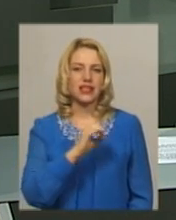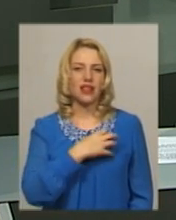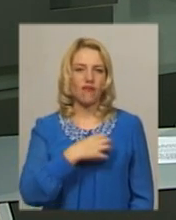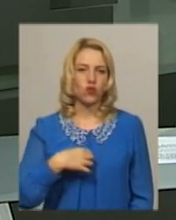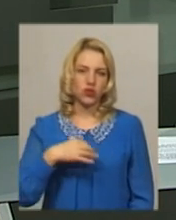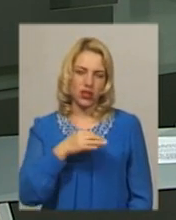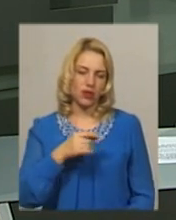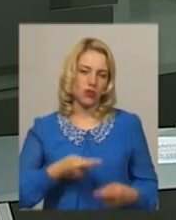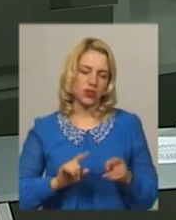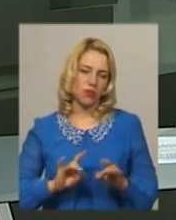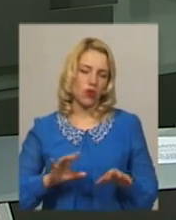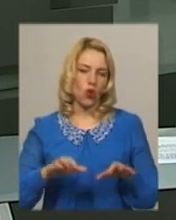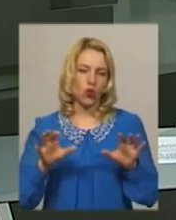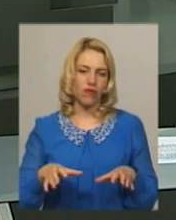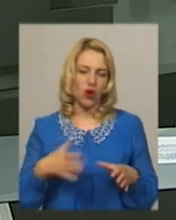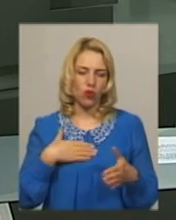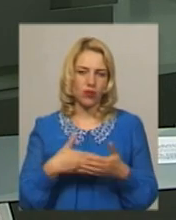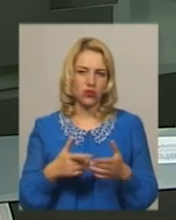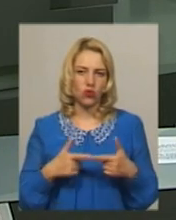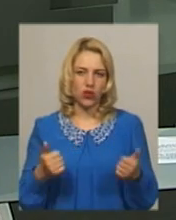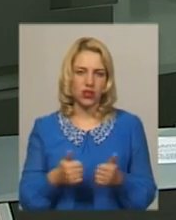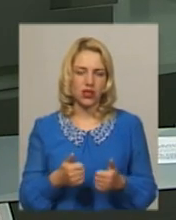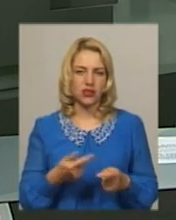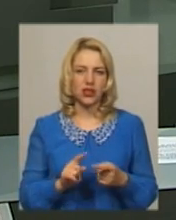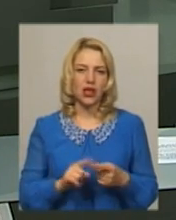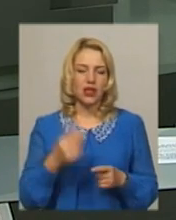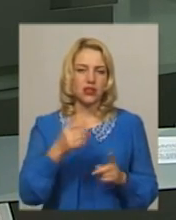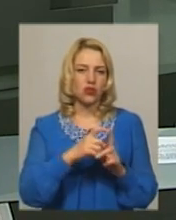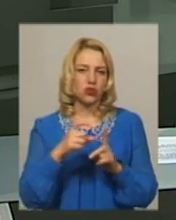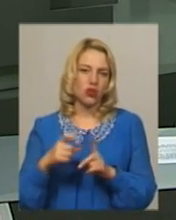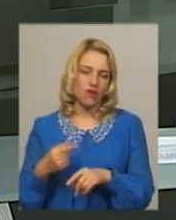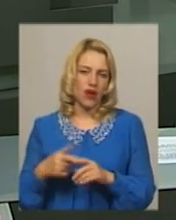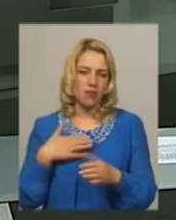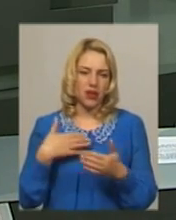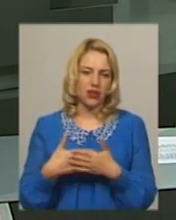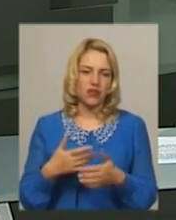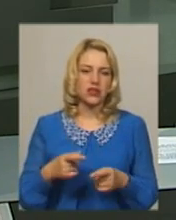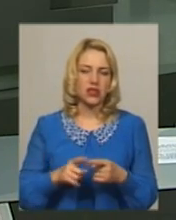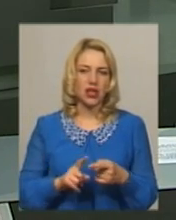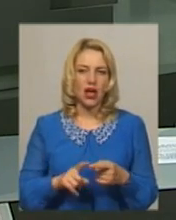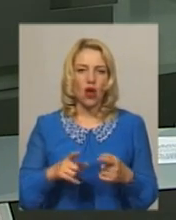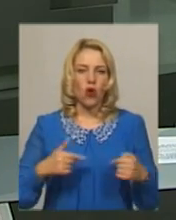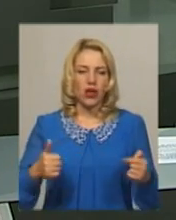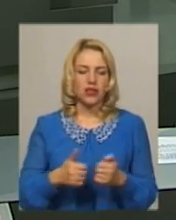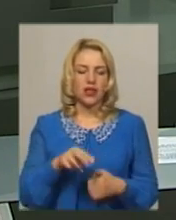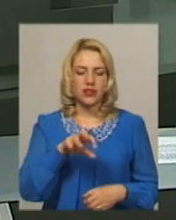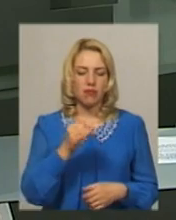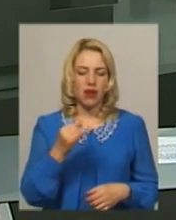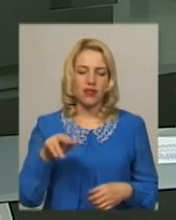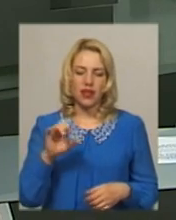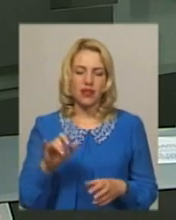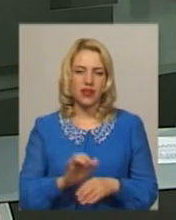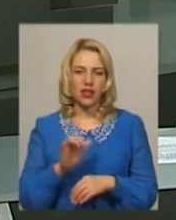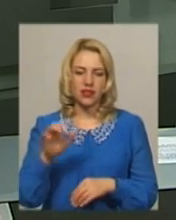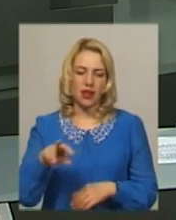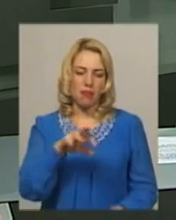повідомив голова громадської організації «Майдан» Володимир Кушніров. За його словами, активісти громадської організації «Майдан» надіслали мерам